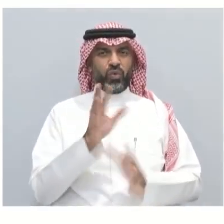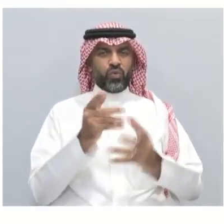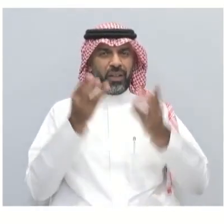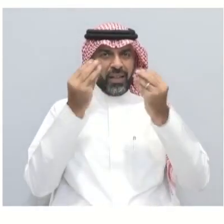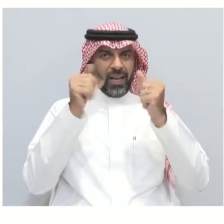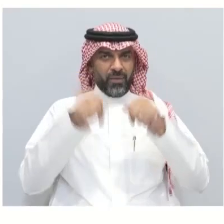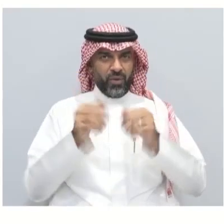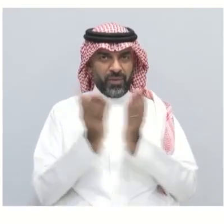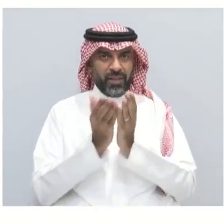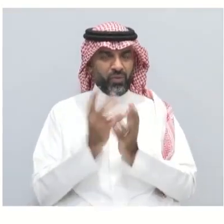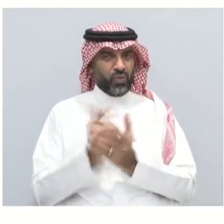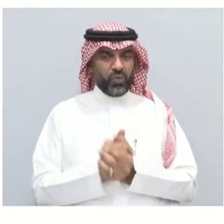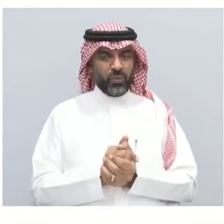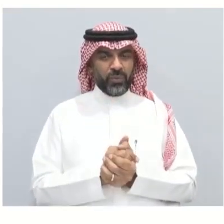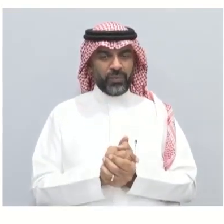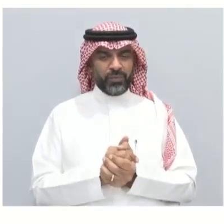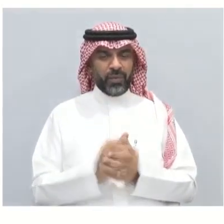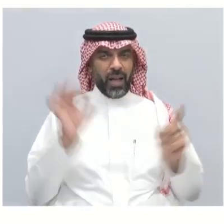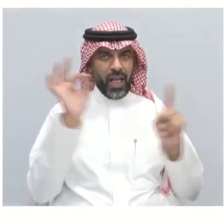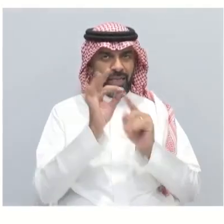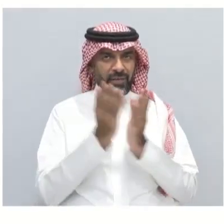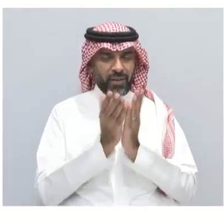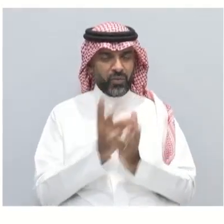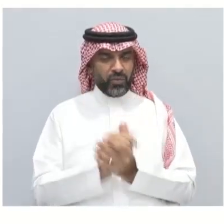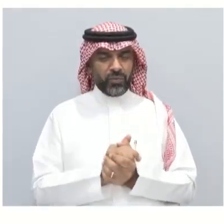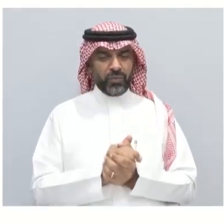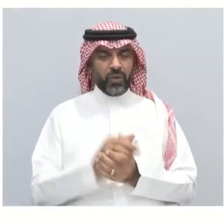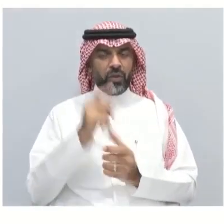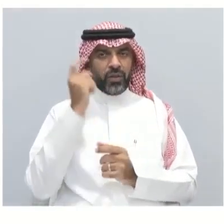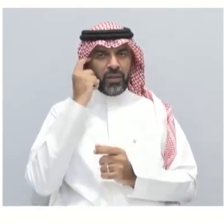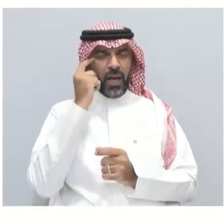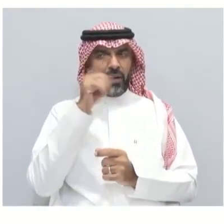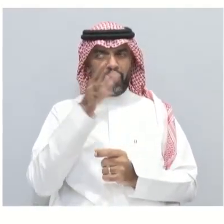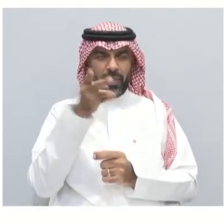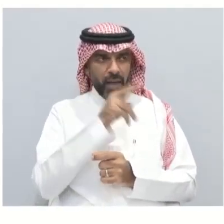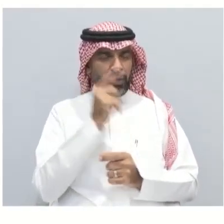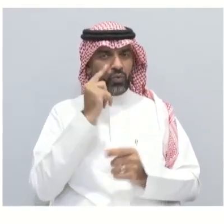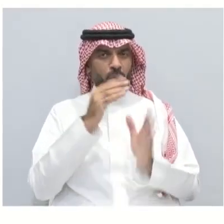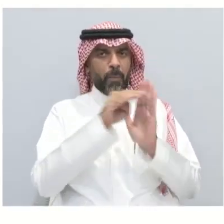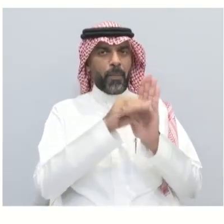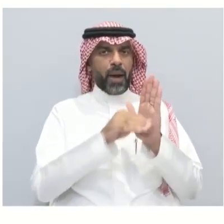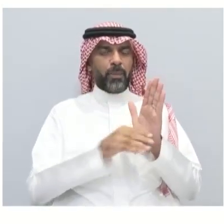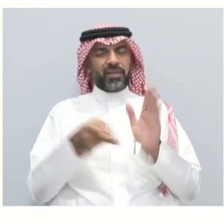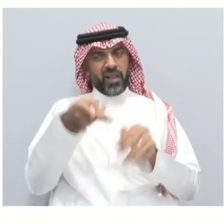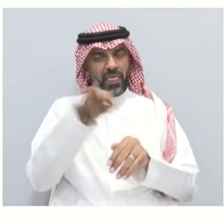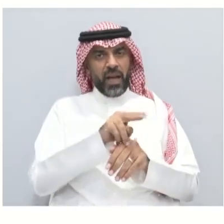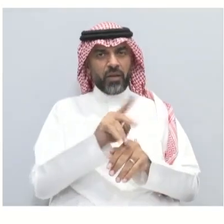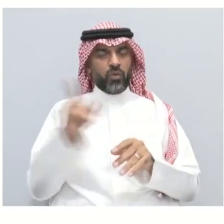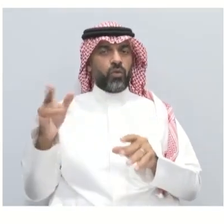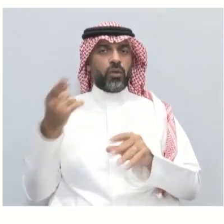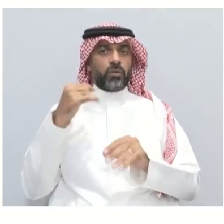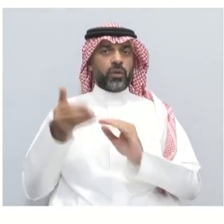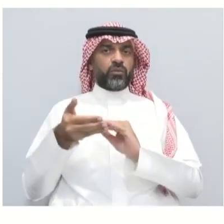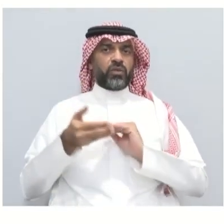الدرس سنتعلم في درسنا اليوم باذن الله ونتعرف على برامج اخرى تمنحنا او تعطينا القدره على